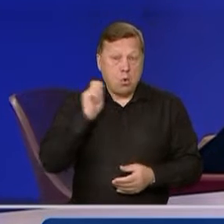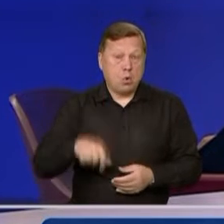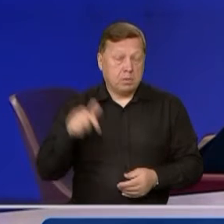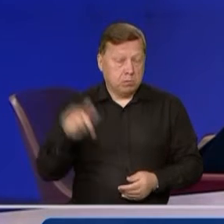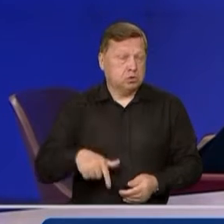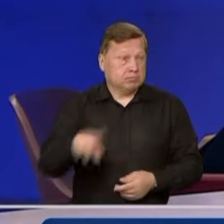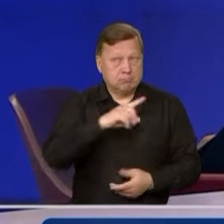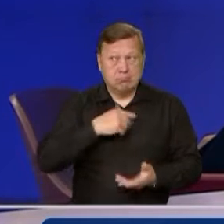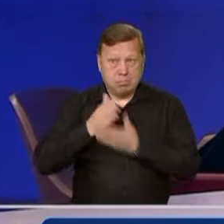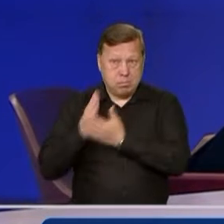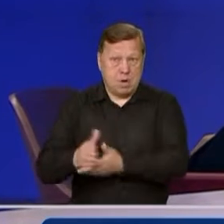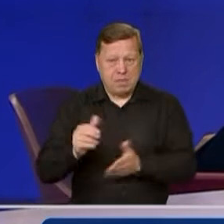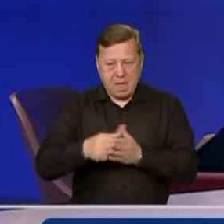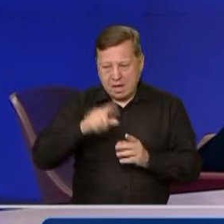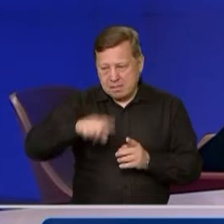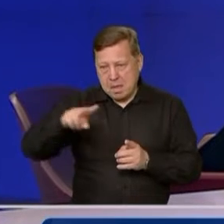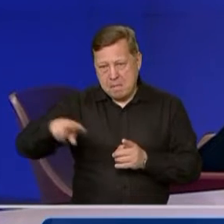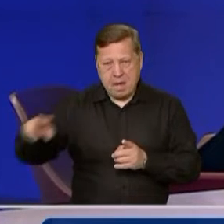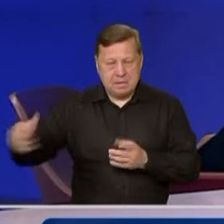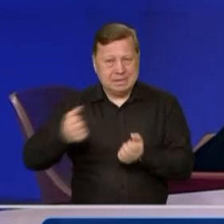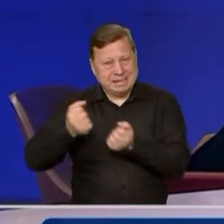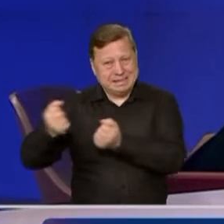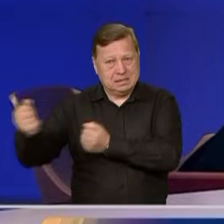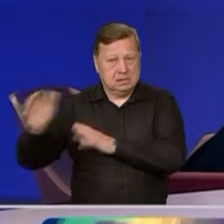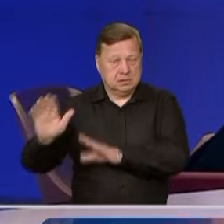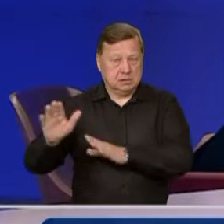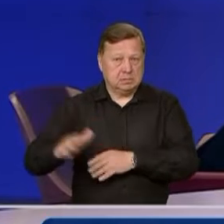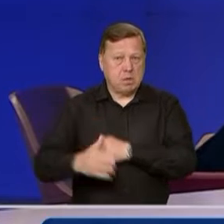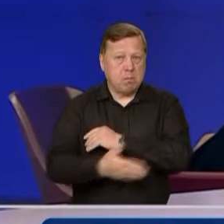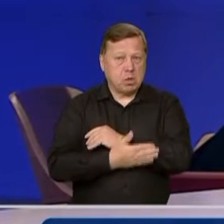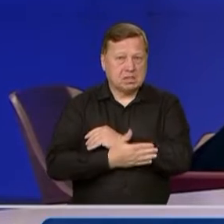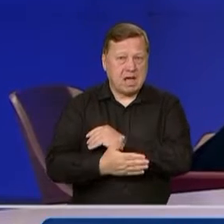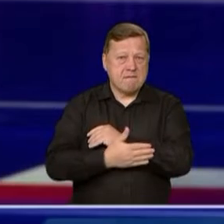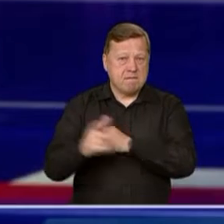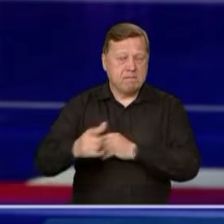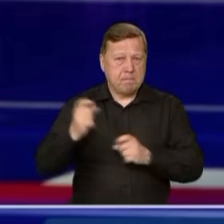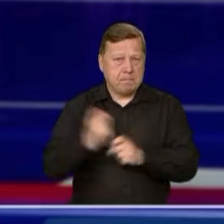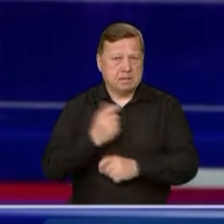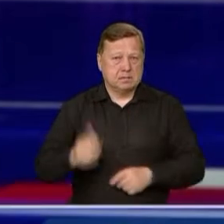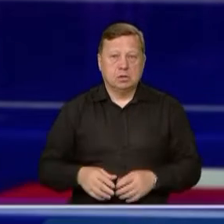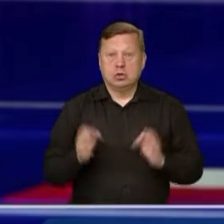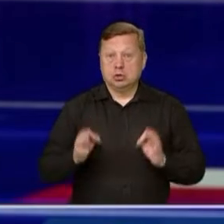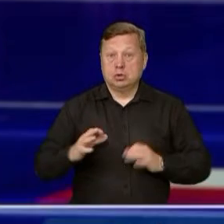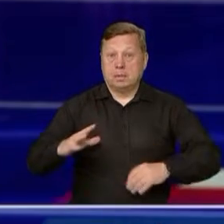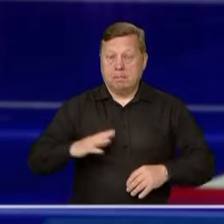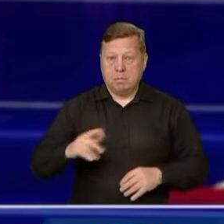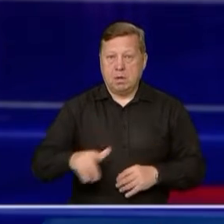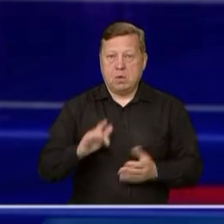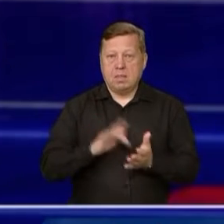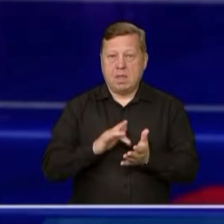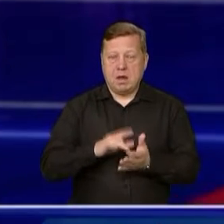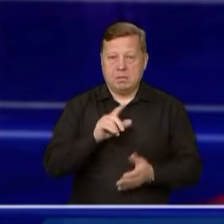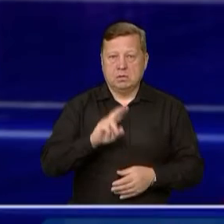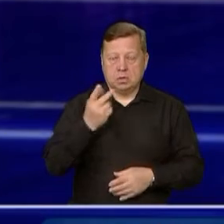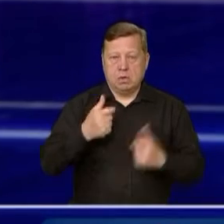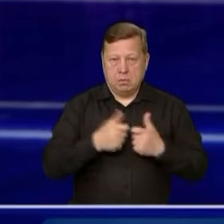pomóc przez te najbliższe miesiące zapewnić podstawowe funkcje państwa. Była dzisiaj depesza z Brukseli